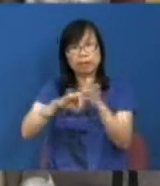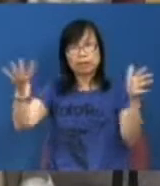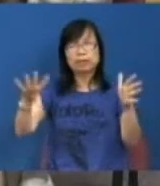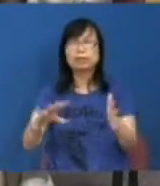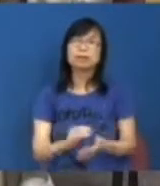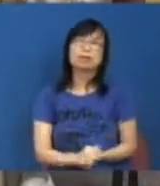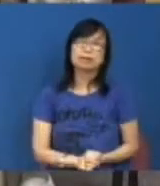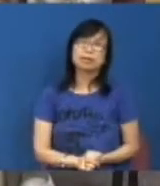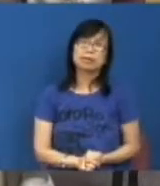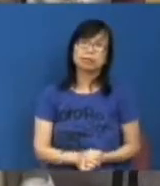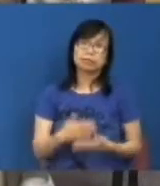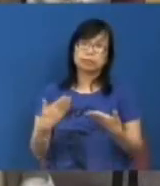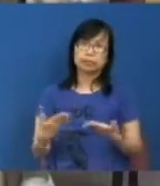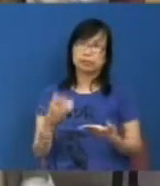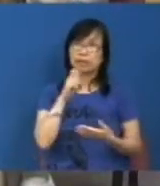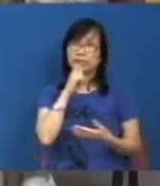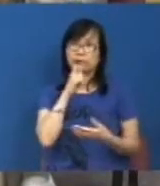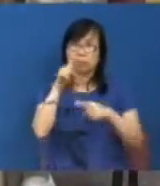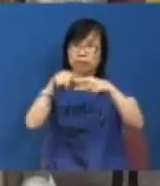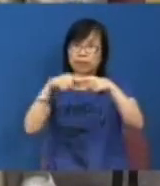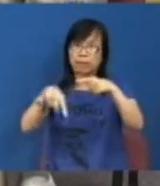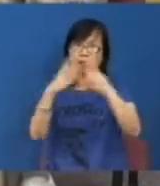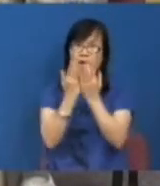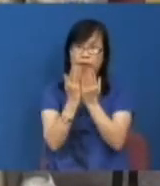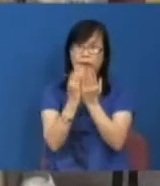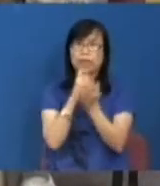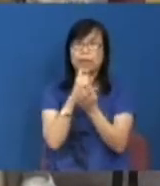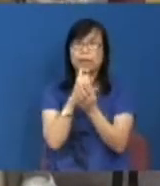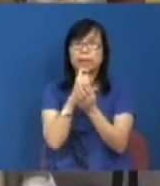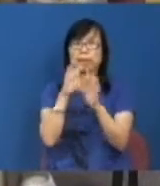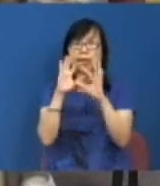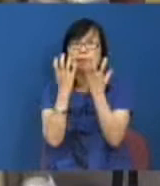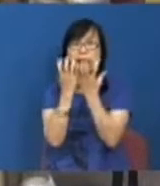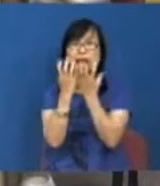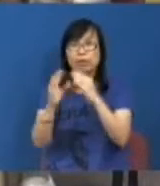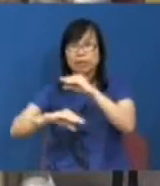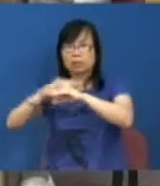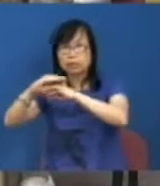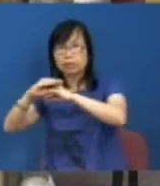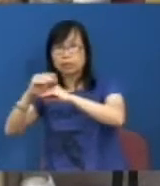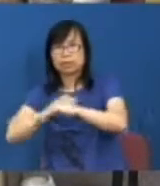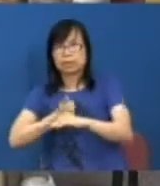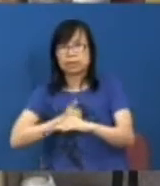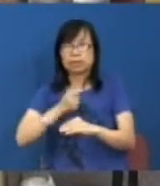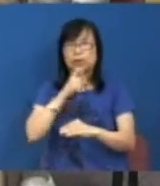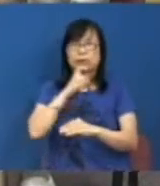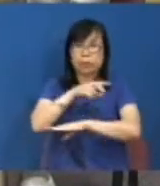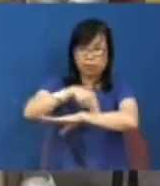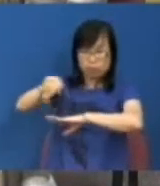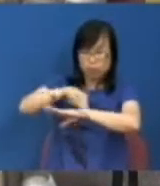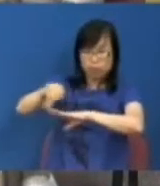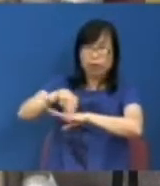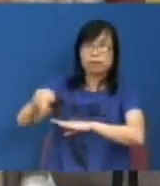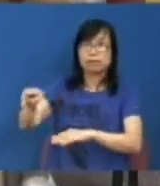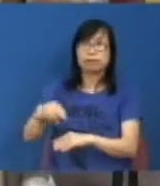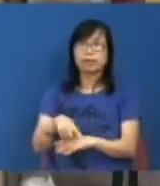家就係有幾間大學啦，同埋一啲機構係或者建築師係有咁嘅計劃嘅啦，已經。咁你